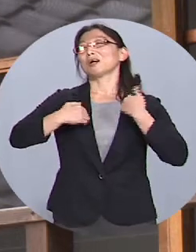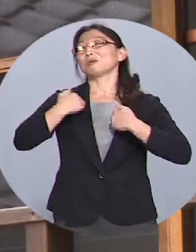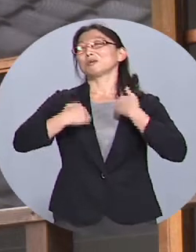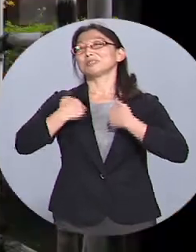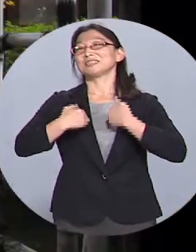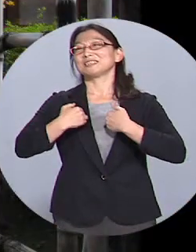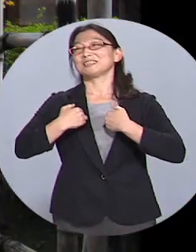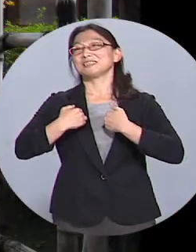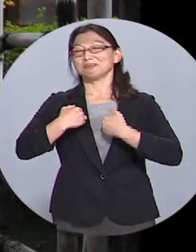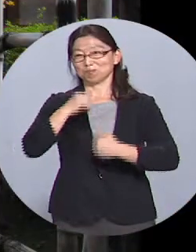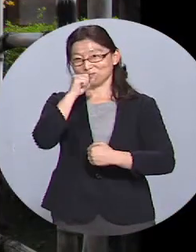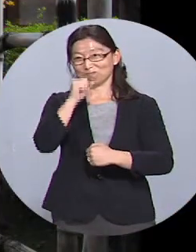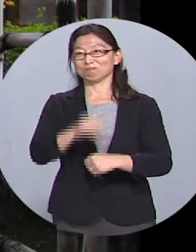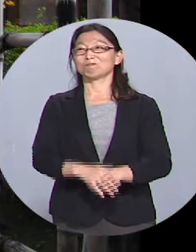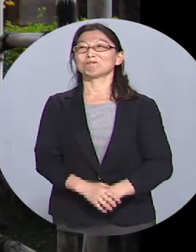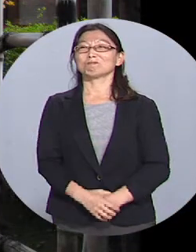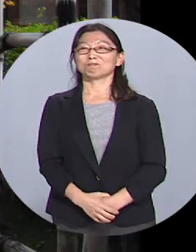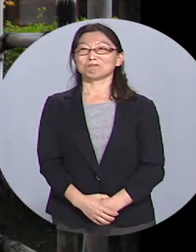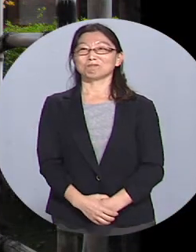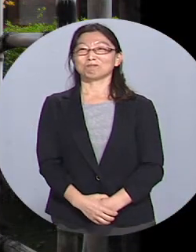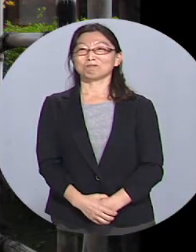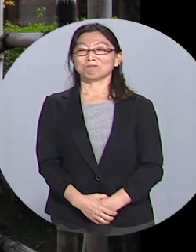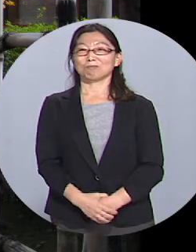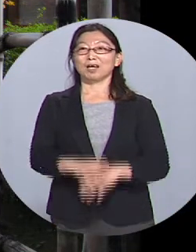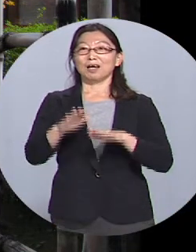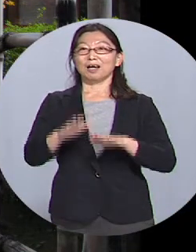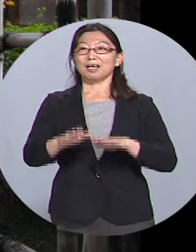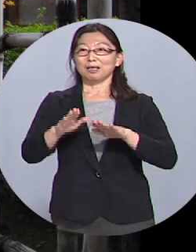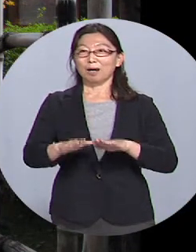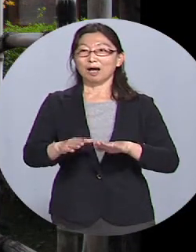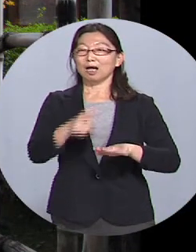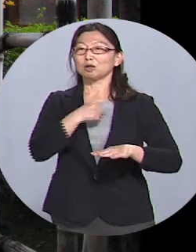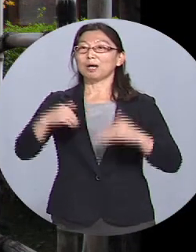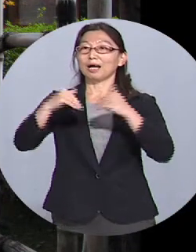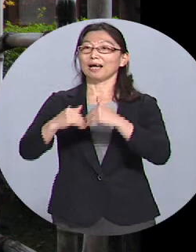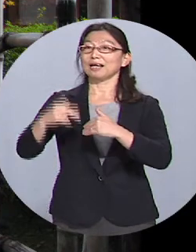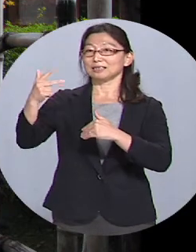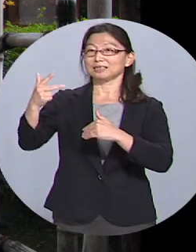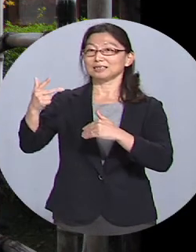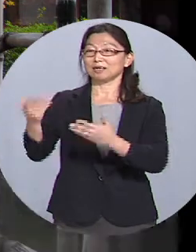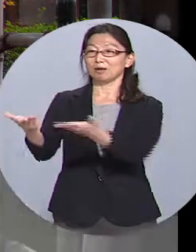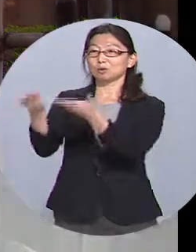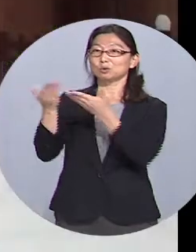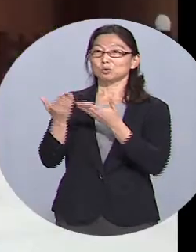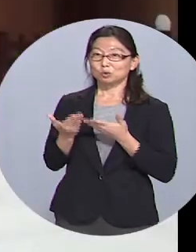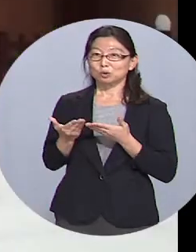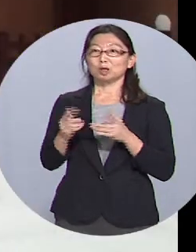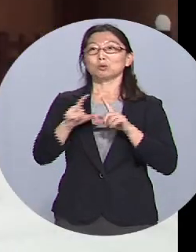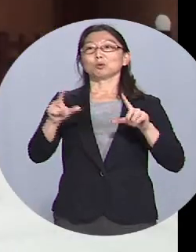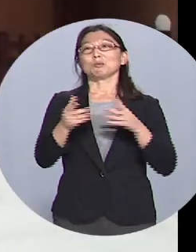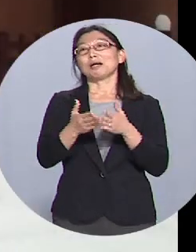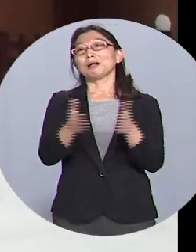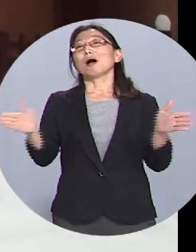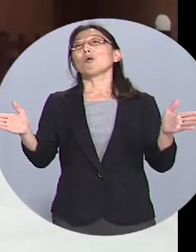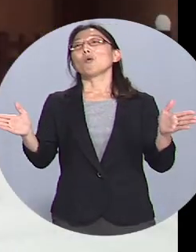情を見せて素敵ですよ。現在は熊谷市が譲り受け一般に開放しています